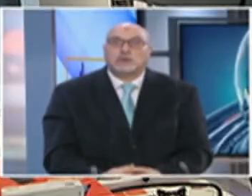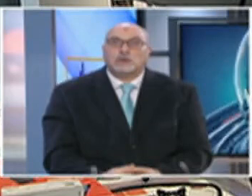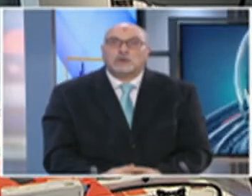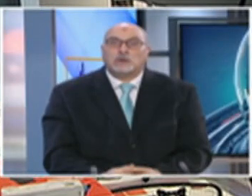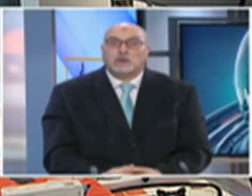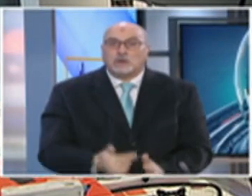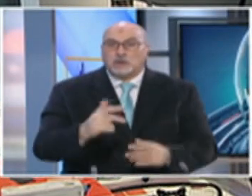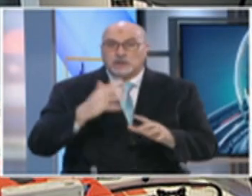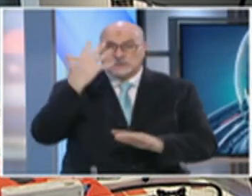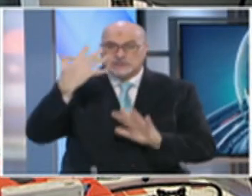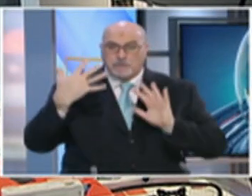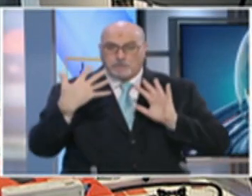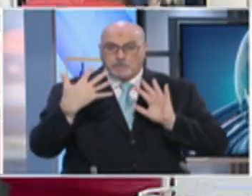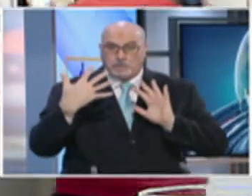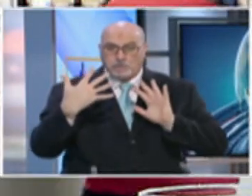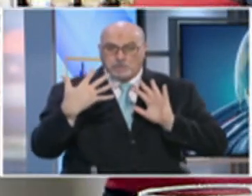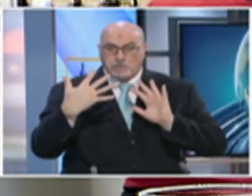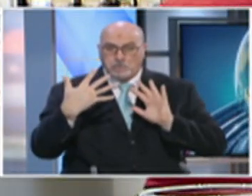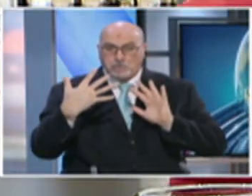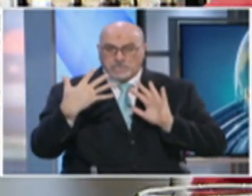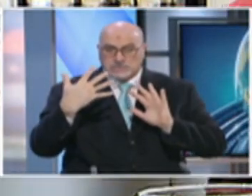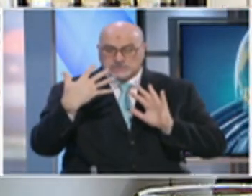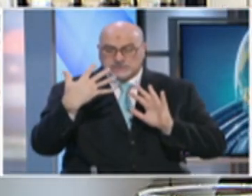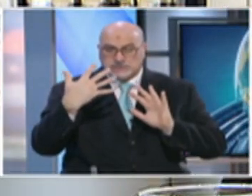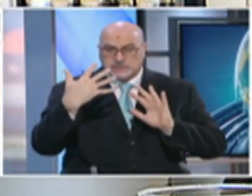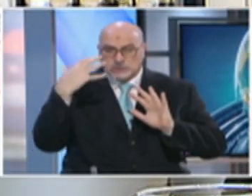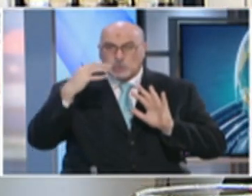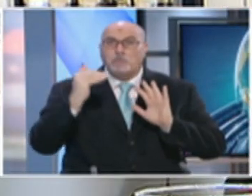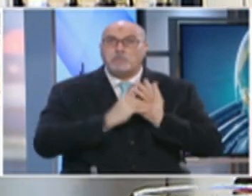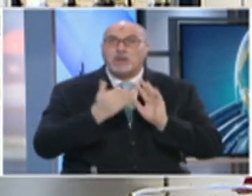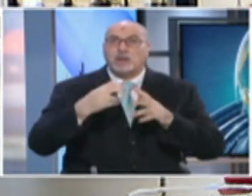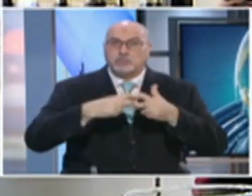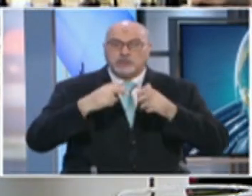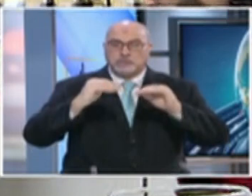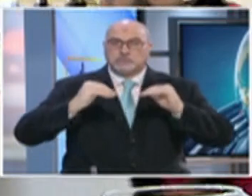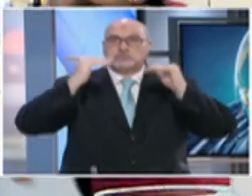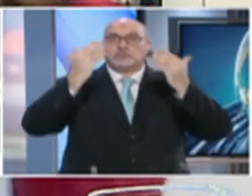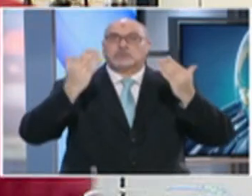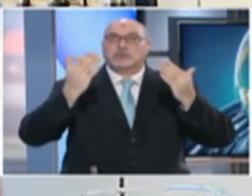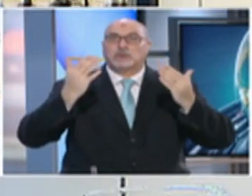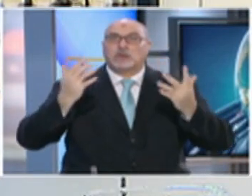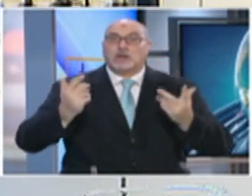زادوا 5000 دينار للتليفون. كي جمدوا القرار هذا تاع الضريبة هذه اللي زادوها جديدة